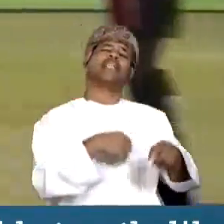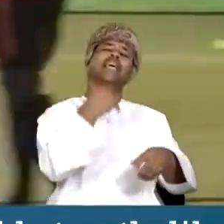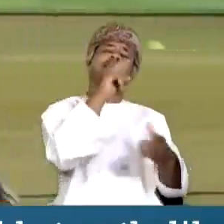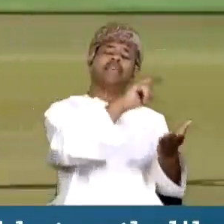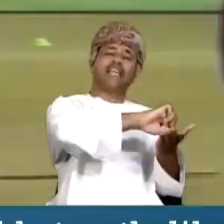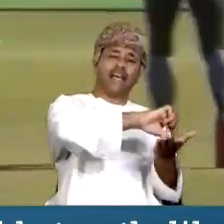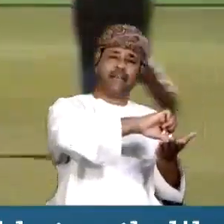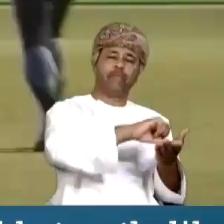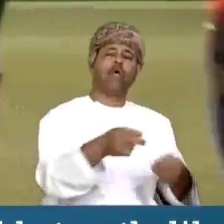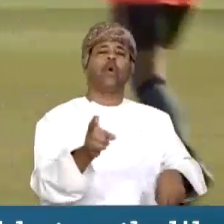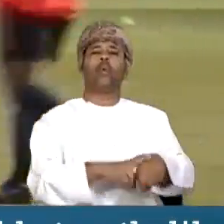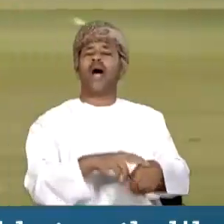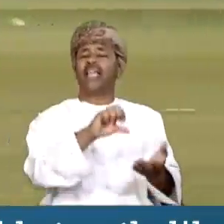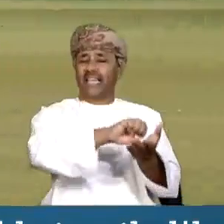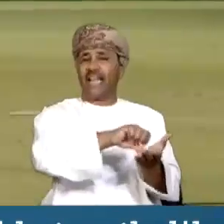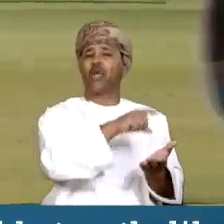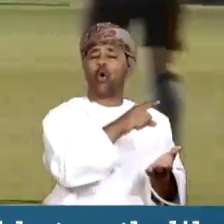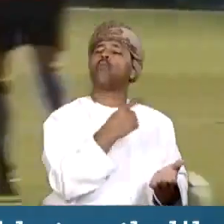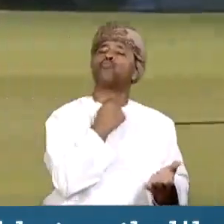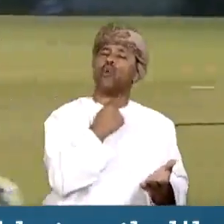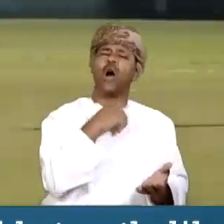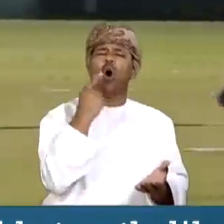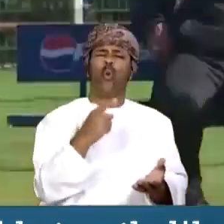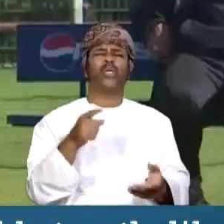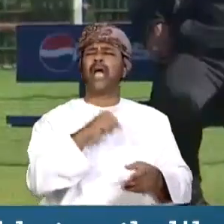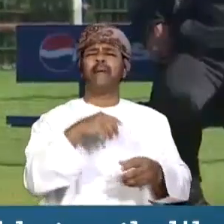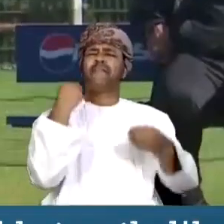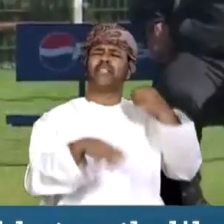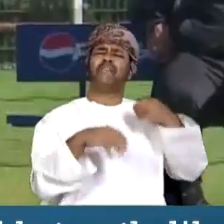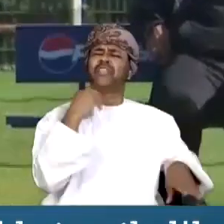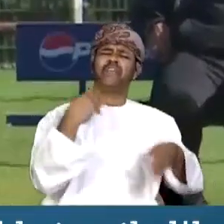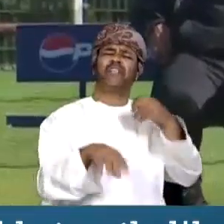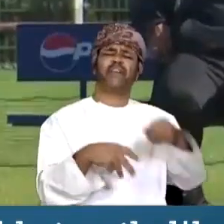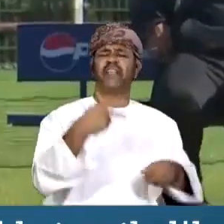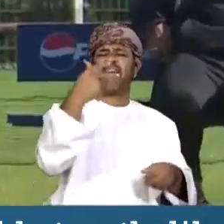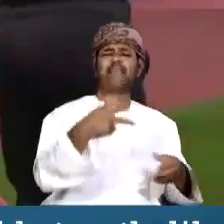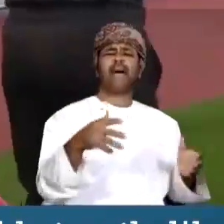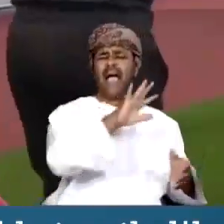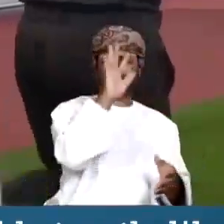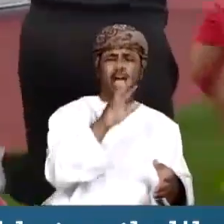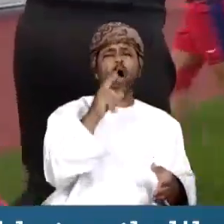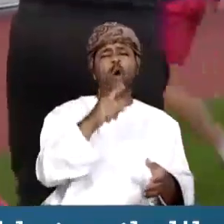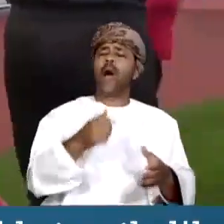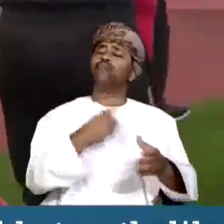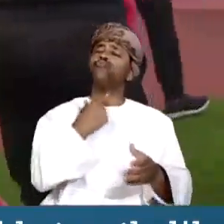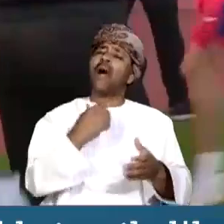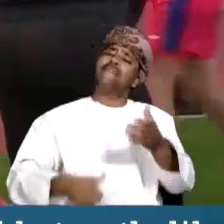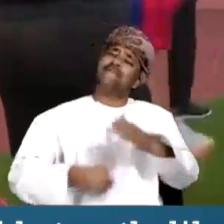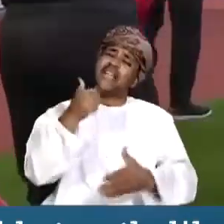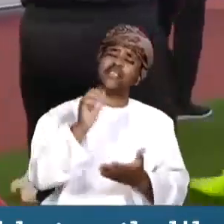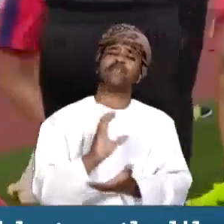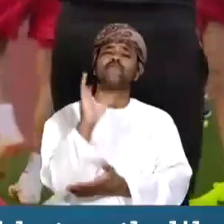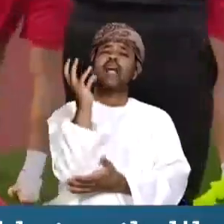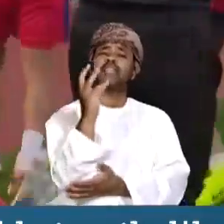في المقابل يطمح بيرسوبوليس إلى كسر النحس الذي رافق أندية غرب آسيا وانتزاع اللقب القاري، مستفيدا